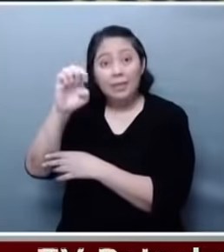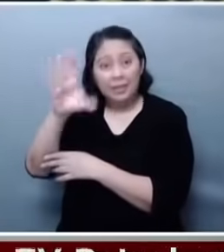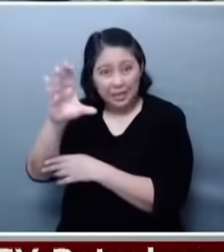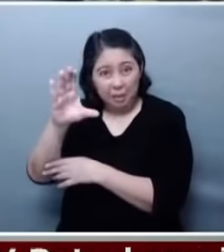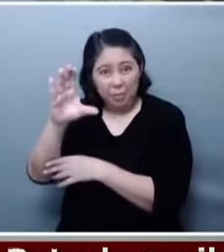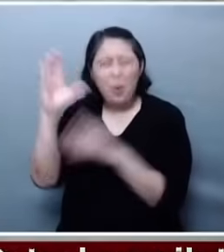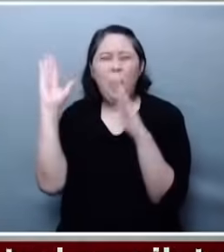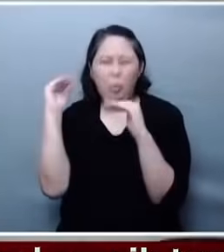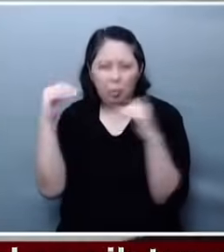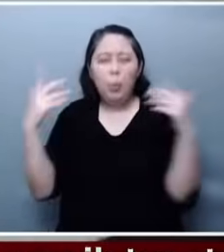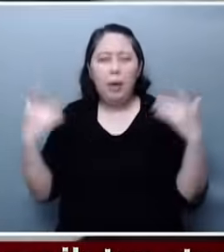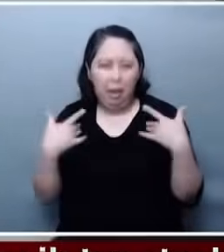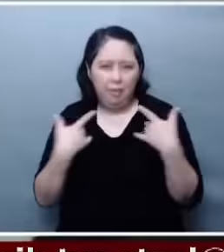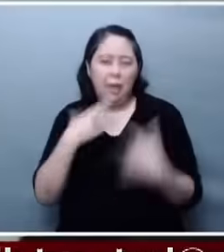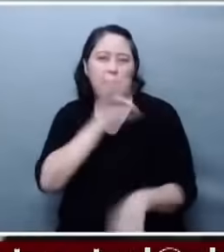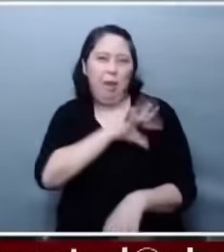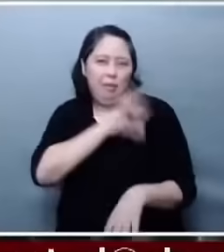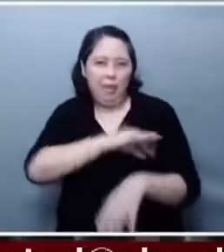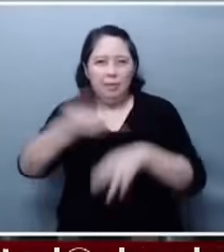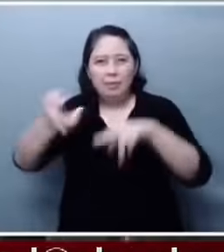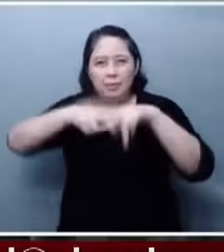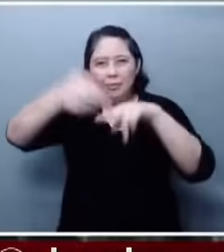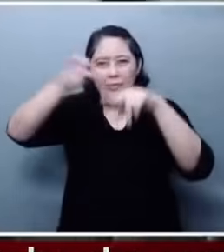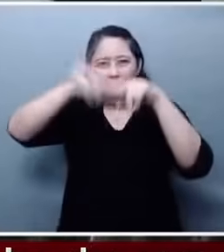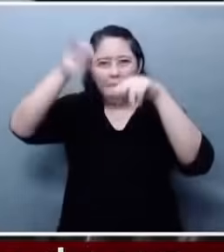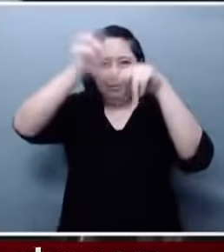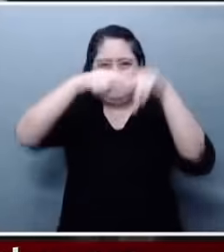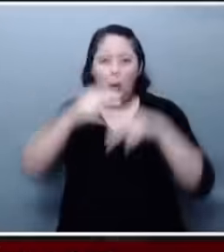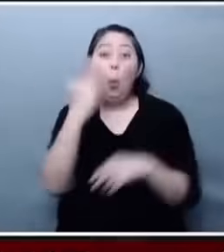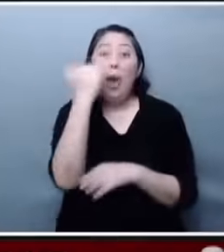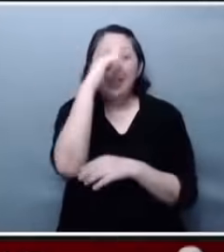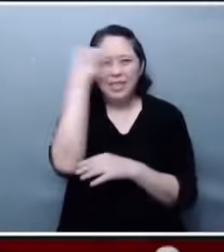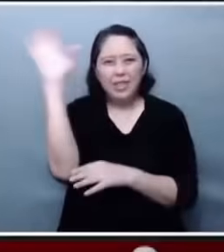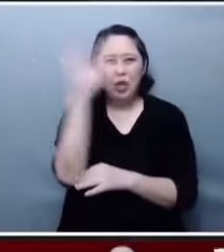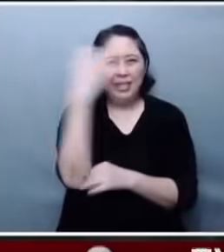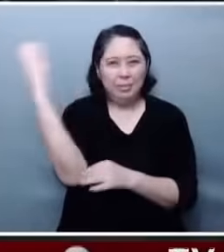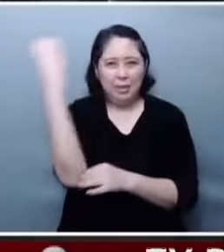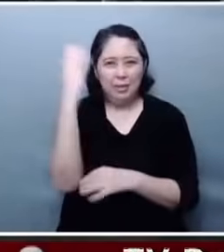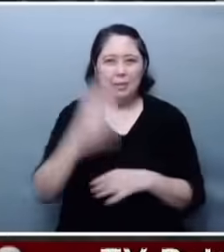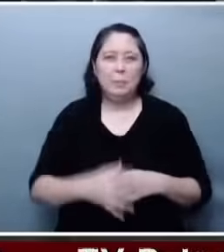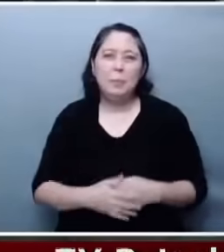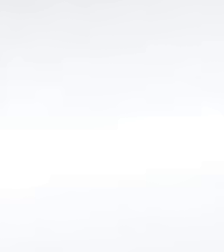ng holiday season. Warren De Guzman, ABS-CBN News.